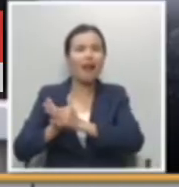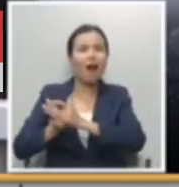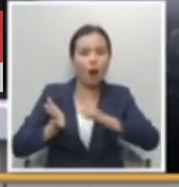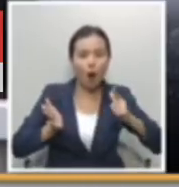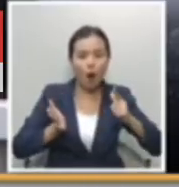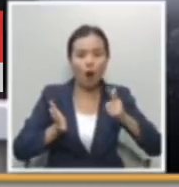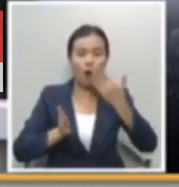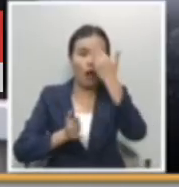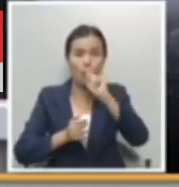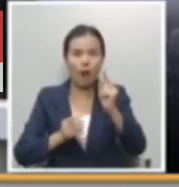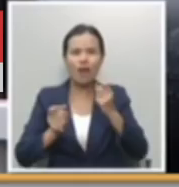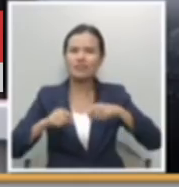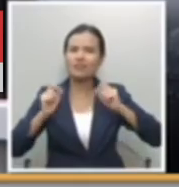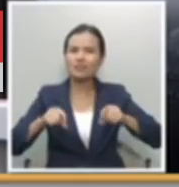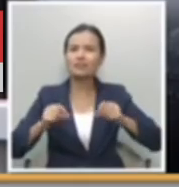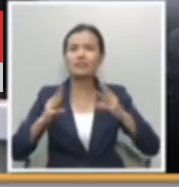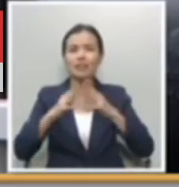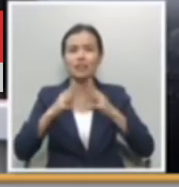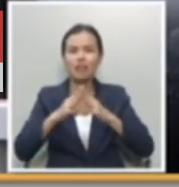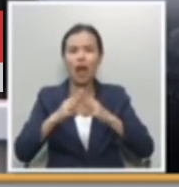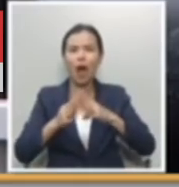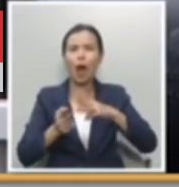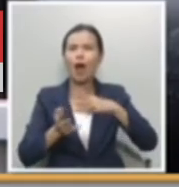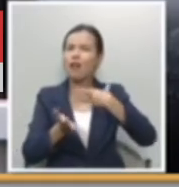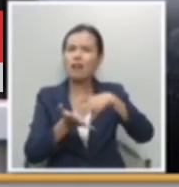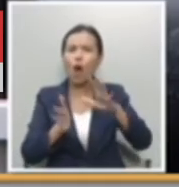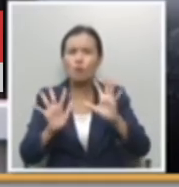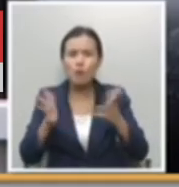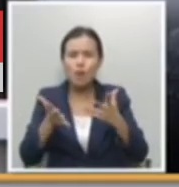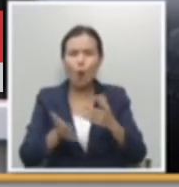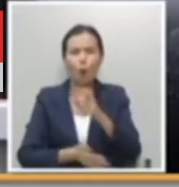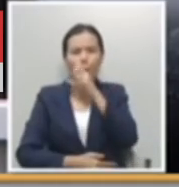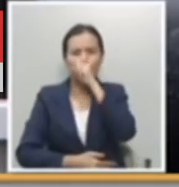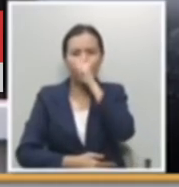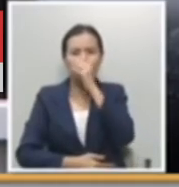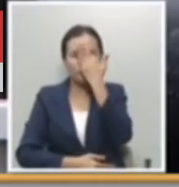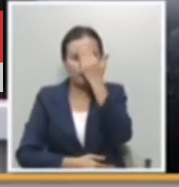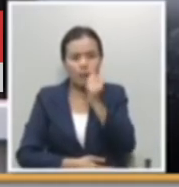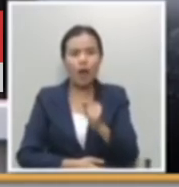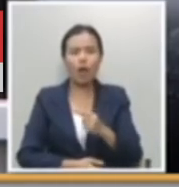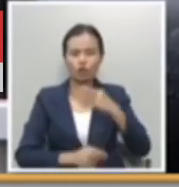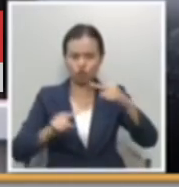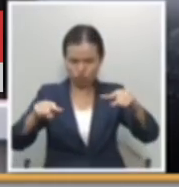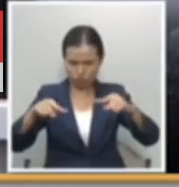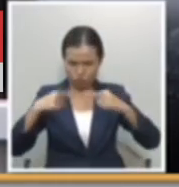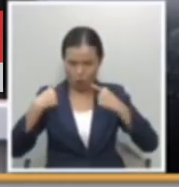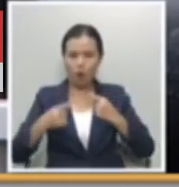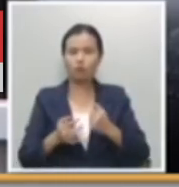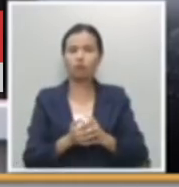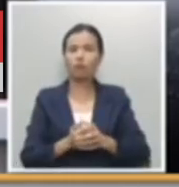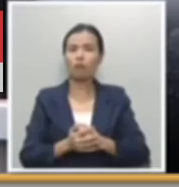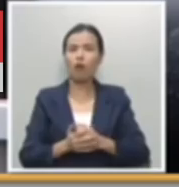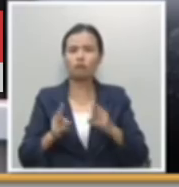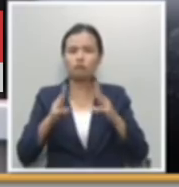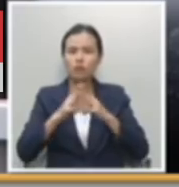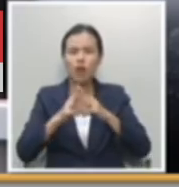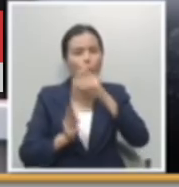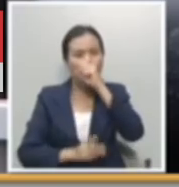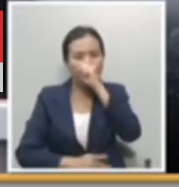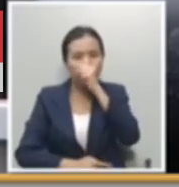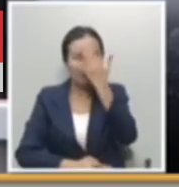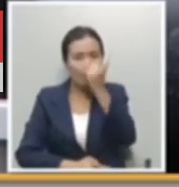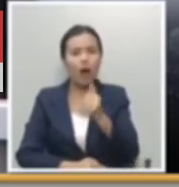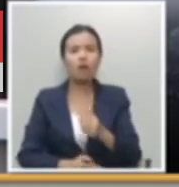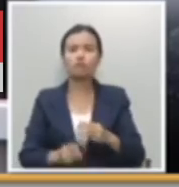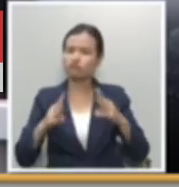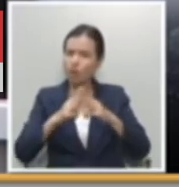มไม่เปิดเผยสัญญาผมอยากทราบช่วยกรุณาถามผมด้วยทำตอบให้ผมด้วยทำไมไม่เปิดเผยสัญญาแน่จริง